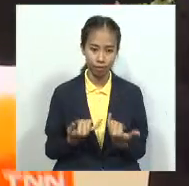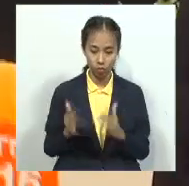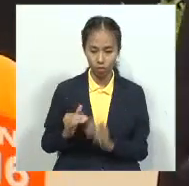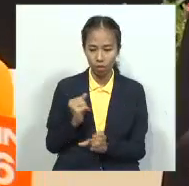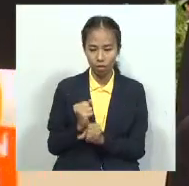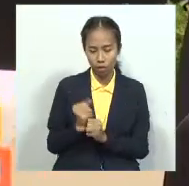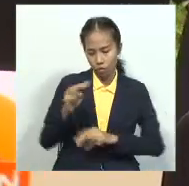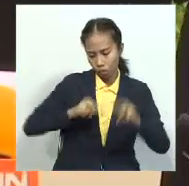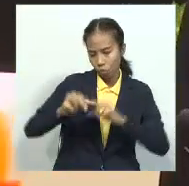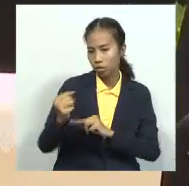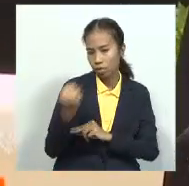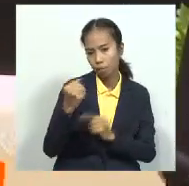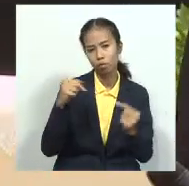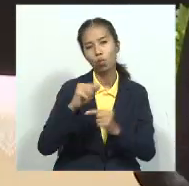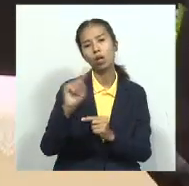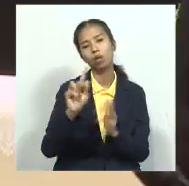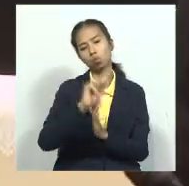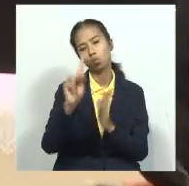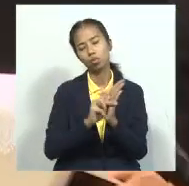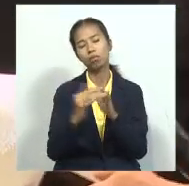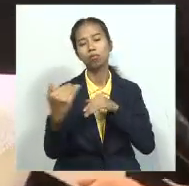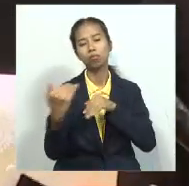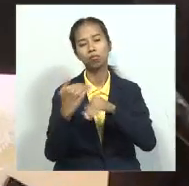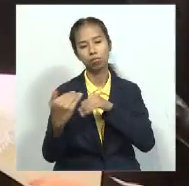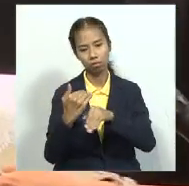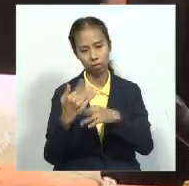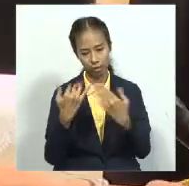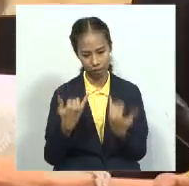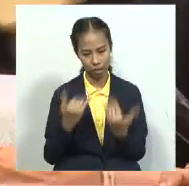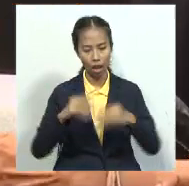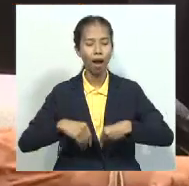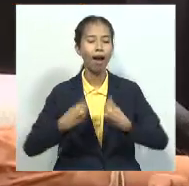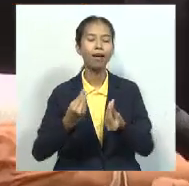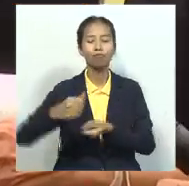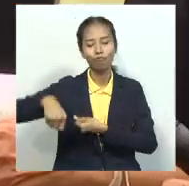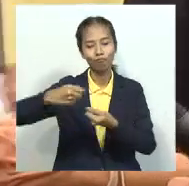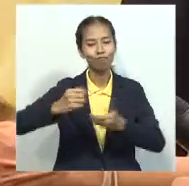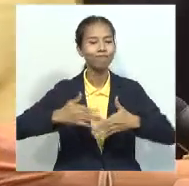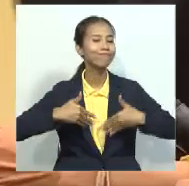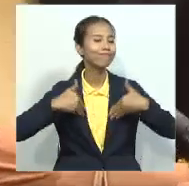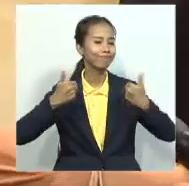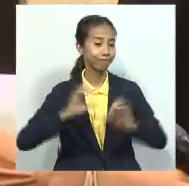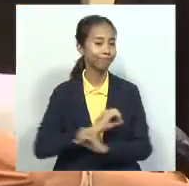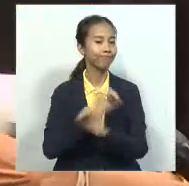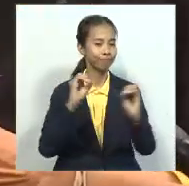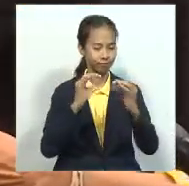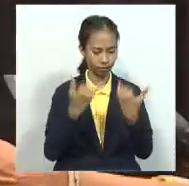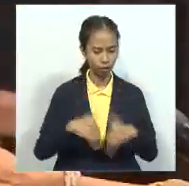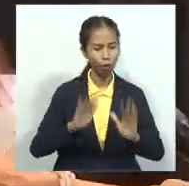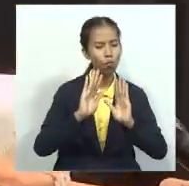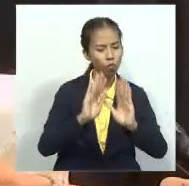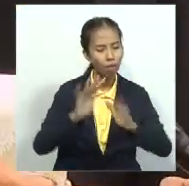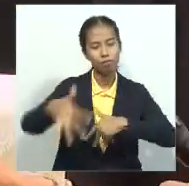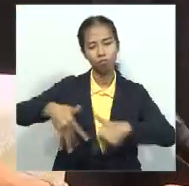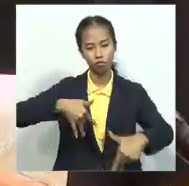หน้าที่เนี่ยเข้มงวดเรื่องของวินัยจราจรเพื่อให้สงกรานต์ปีนี้เป็นปีแห่งความปลอดภัยนอกจากนี้ยังฝากให้ประชาชนนั้นนะ